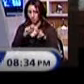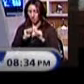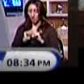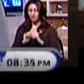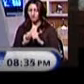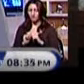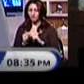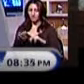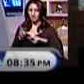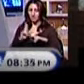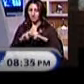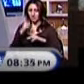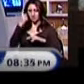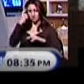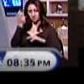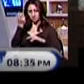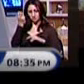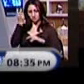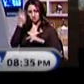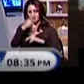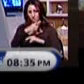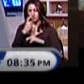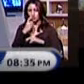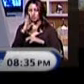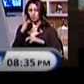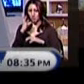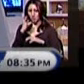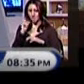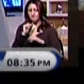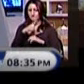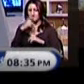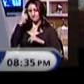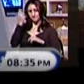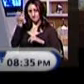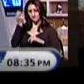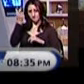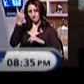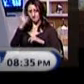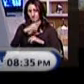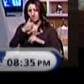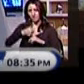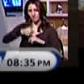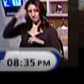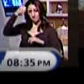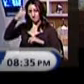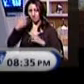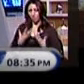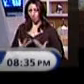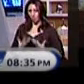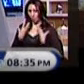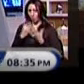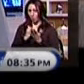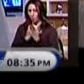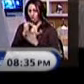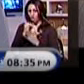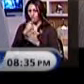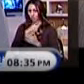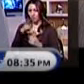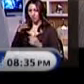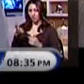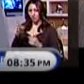نشهده في إبداعات الشاب زعيم الشباب الثائر علاء الأصواني. دكتور